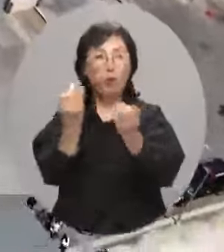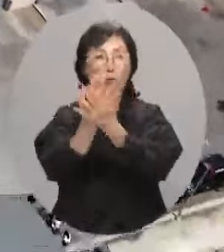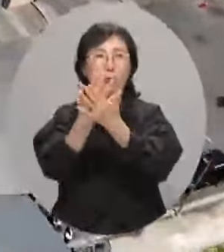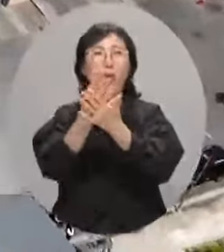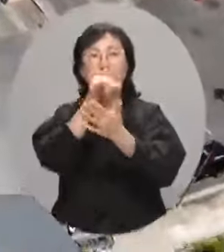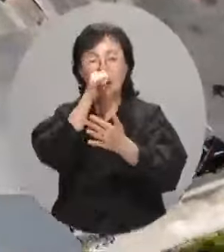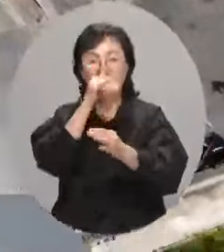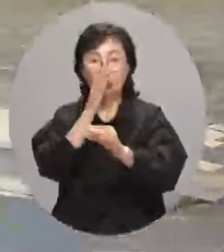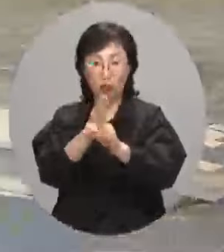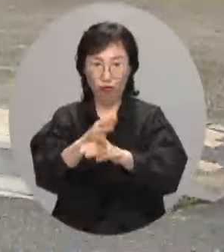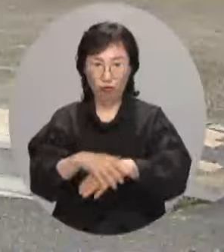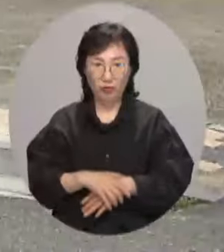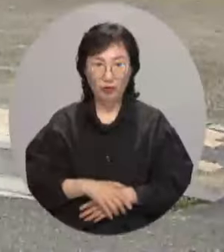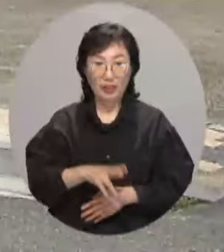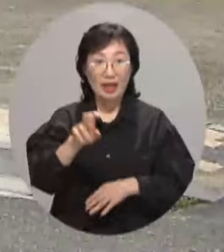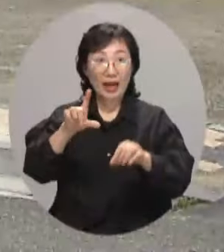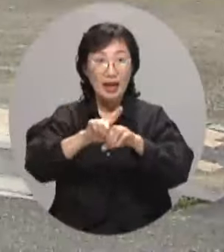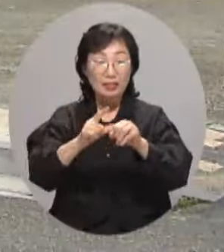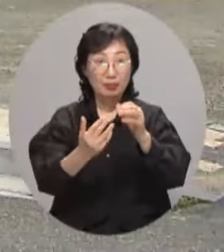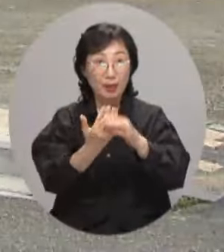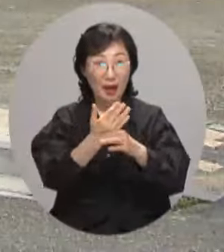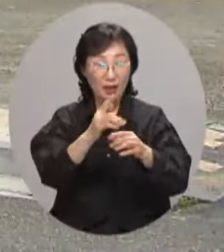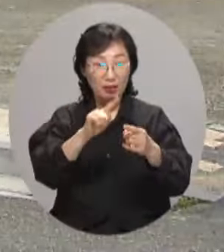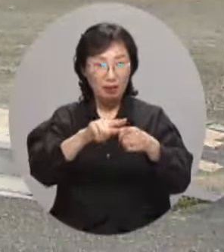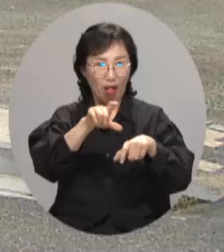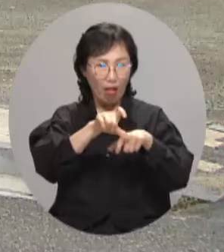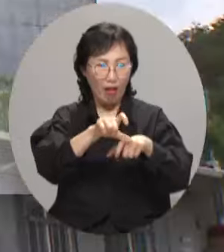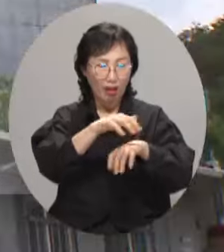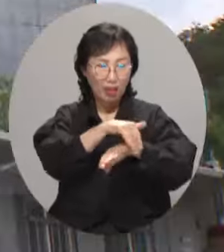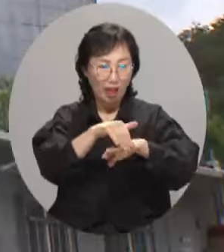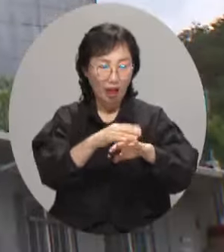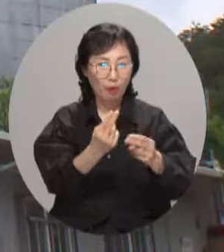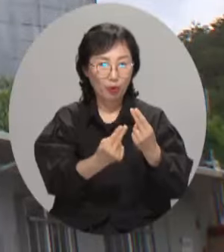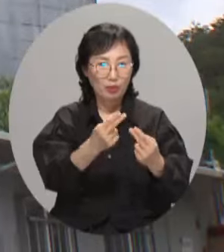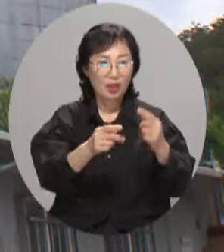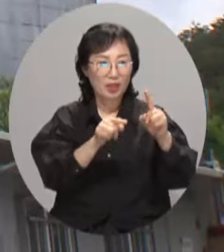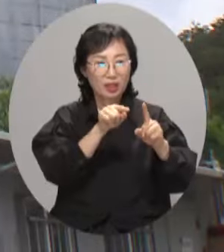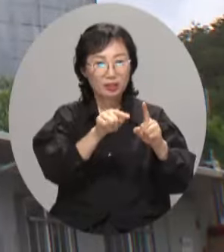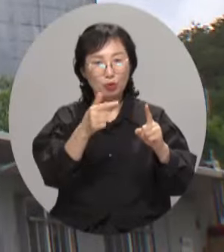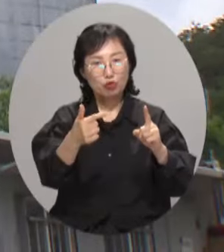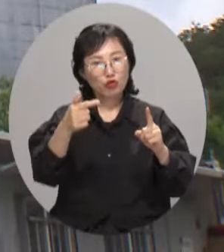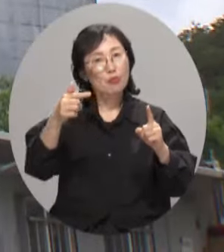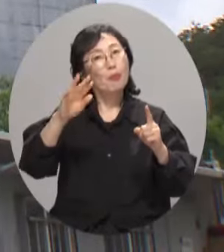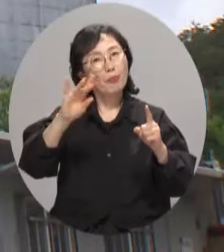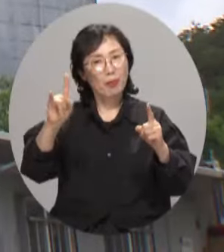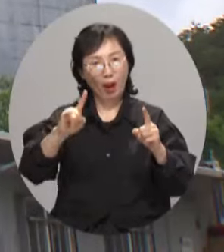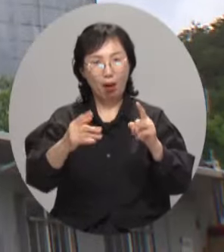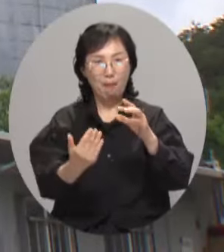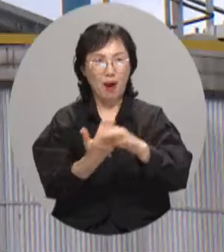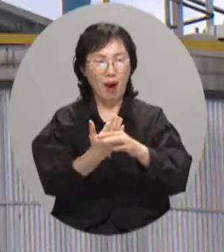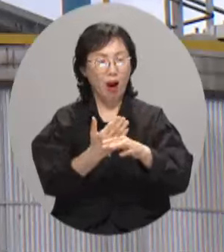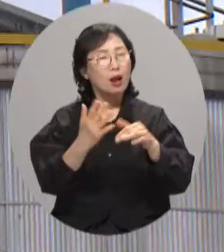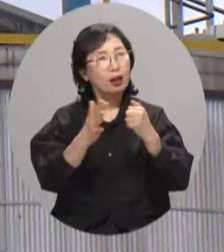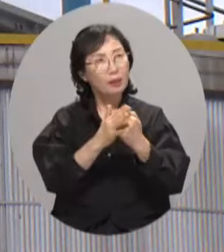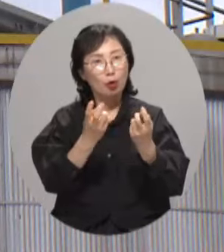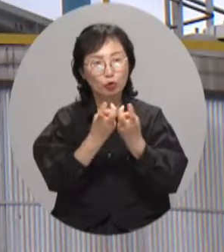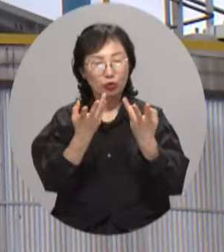있습니다. 메탄가스 발생량이 계획 대비 최대 1.6배나 많다 보니 벌어지는